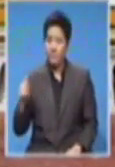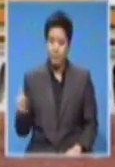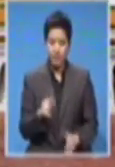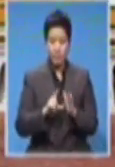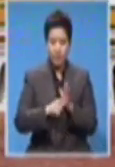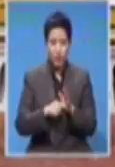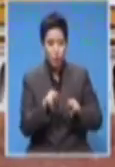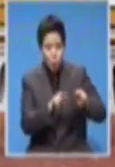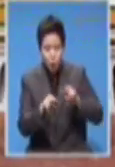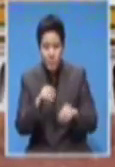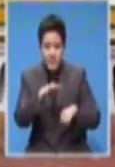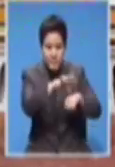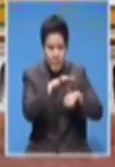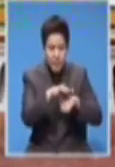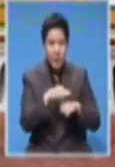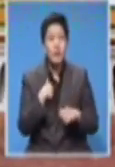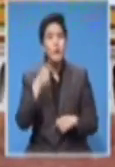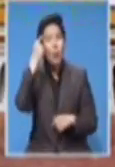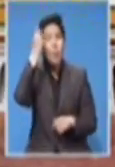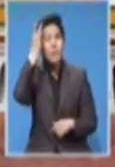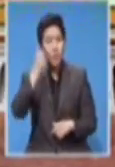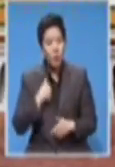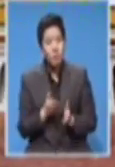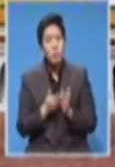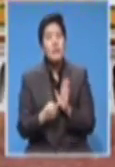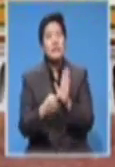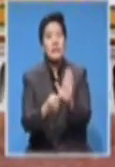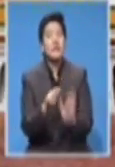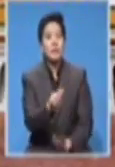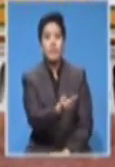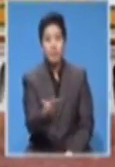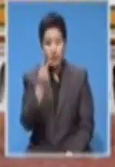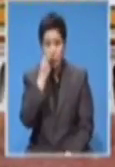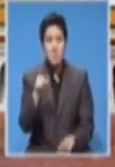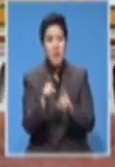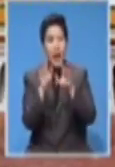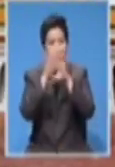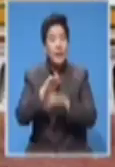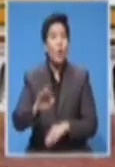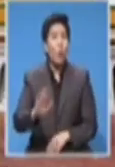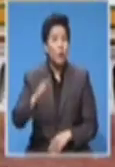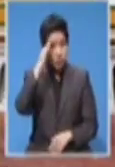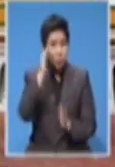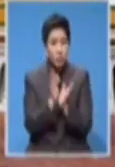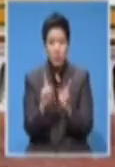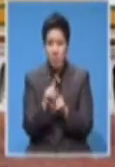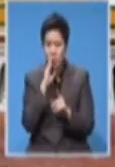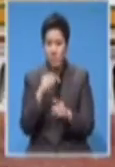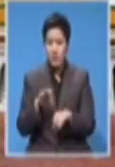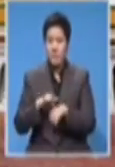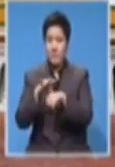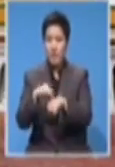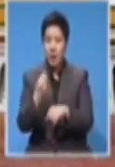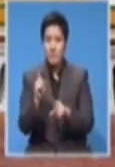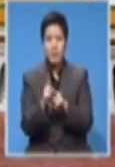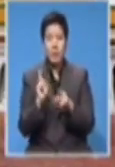นี้ก็ได้นะผมเสนอแนวคิดไปเฉยๆนะมันก็จะเกิดความเป็นธรรมชัดเจนขึ้นตำรวจก็เหมือนกัน นะถ้าตั้งขึ้นมาอย่างนี้มันก็เป็